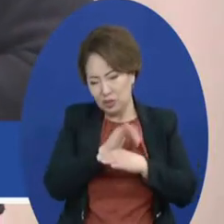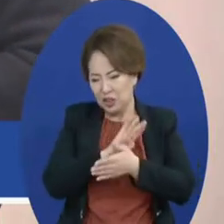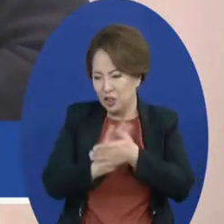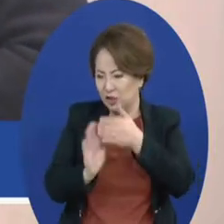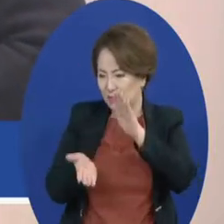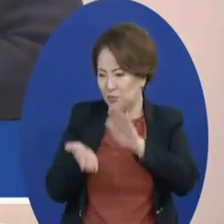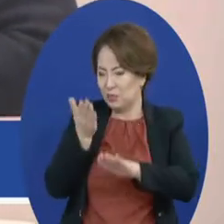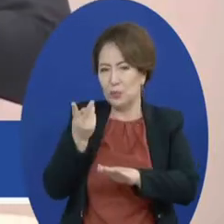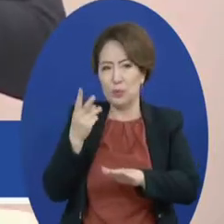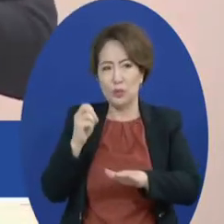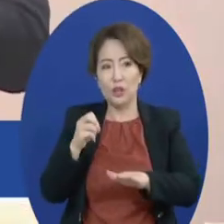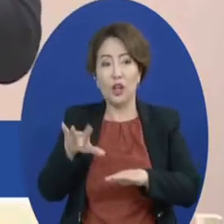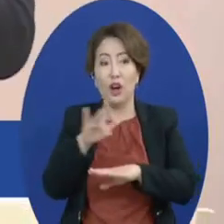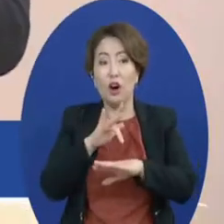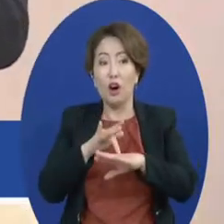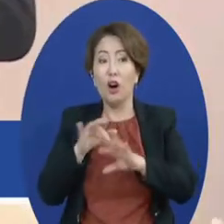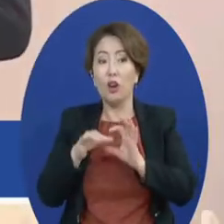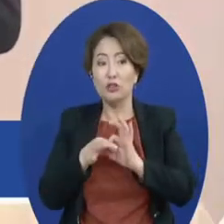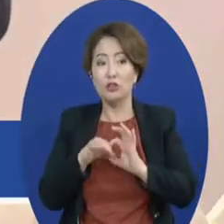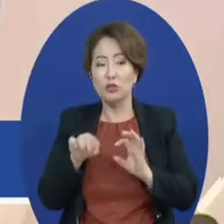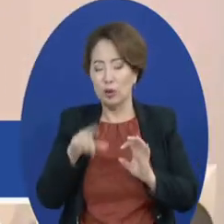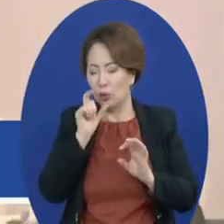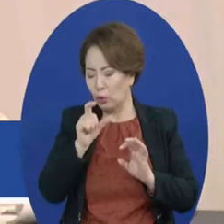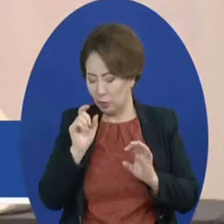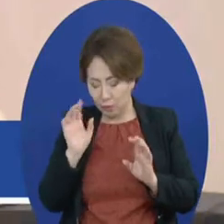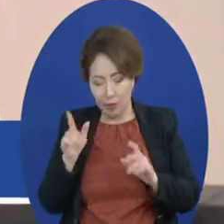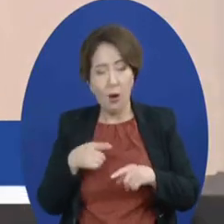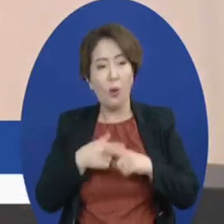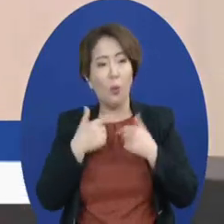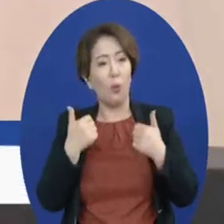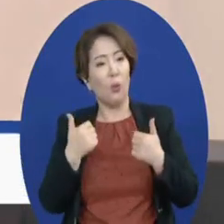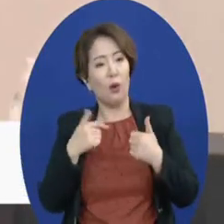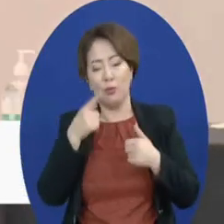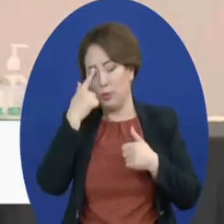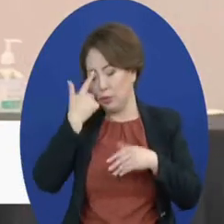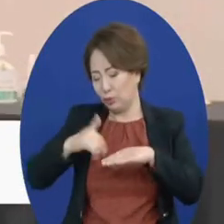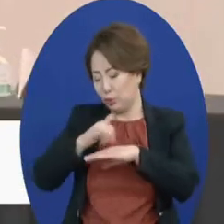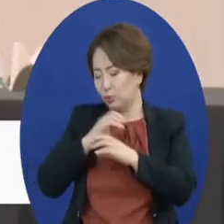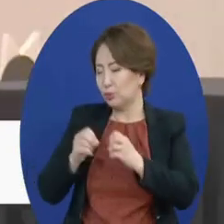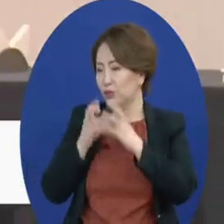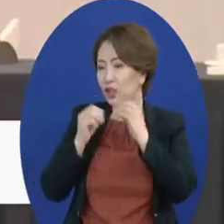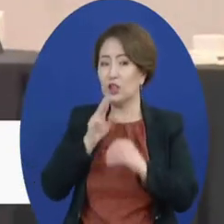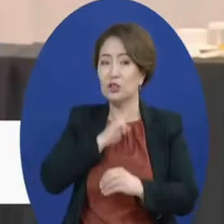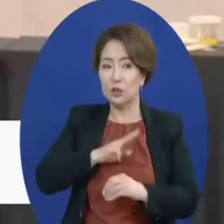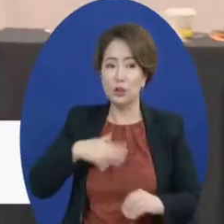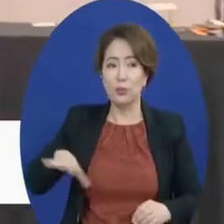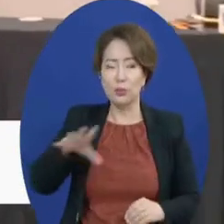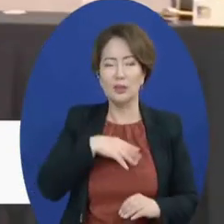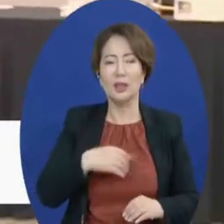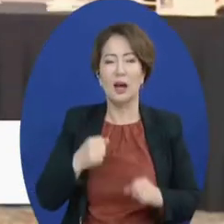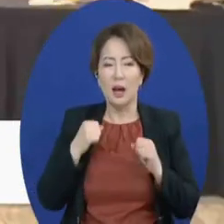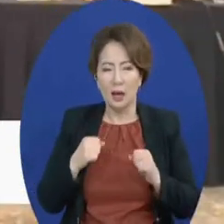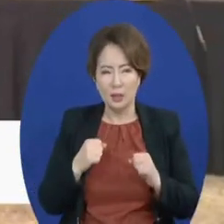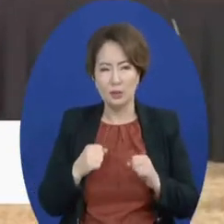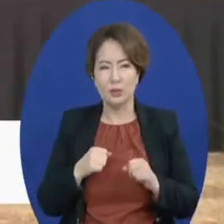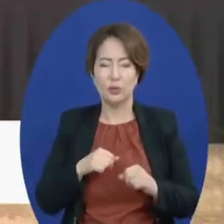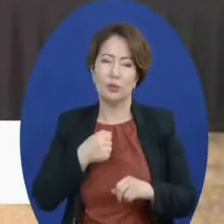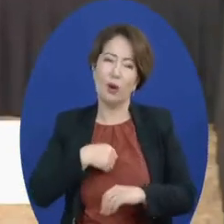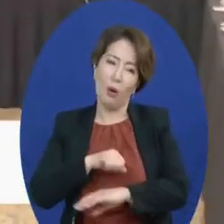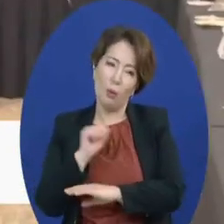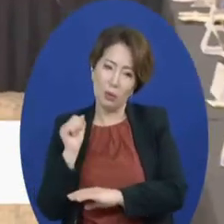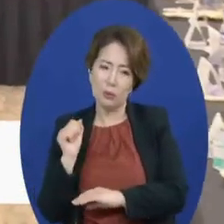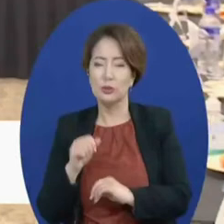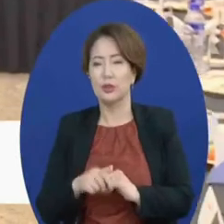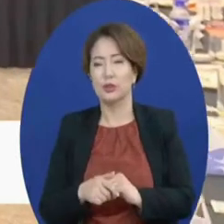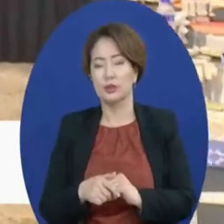шийдэлтэй хоттой одоо тийм ээ үнэхээр хүм хүмрээ гайхсан Монгол улсыг бүтээхийн төлөө хөтөллөө эрч хүчтэй, урам